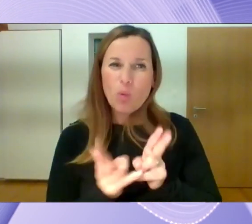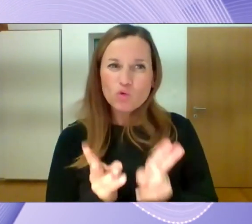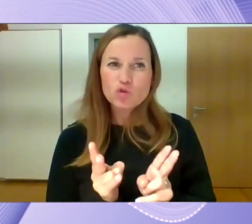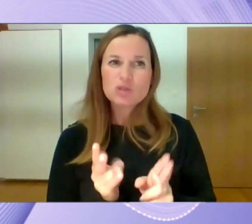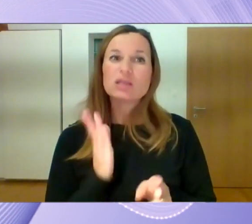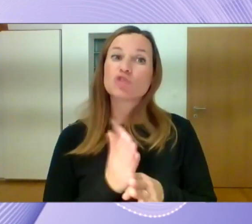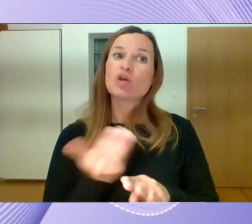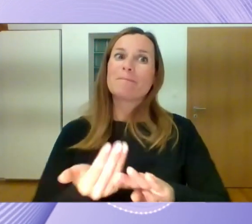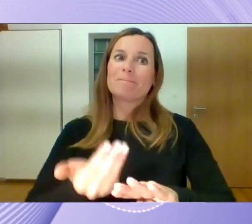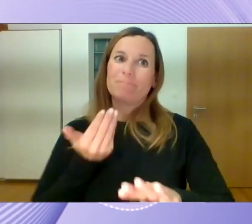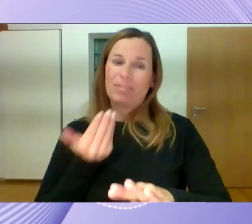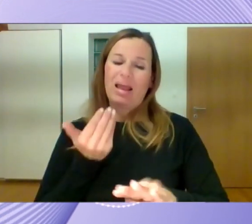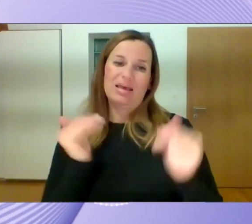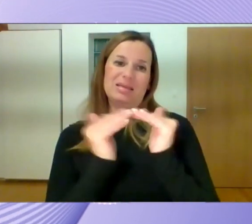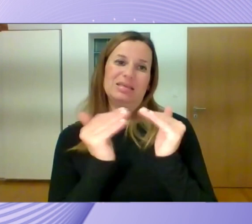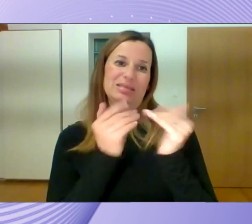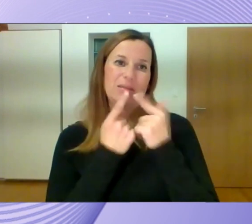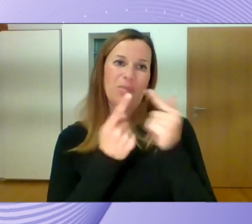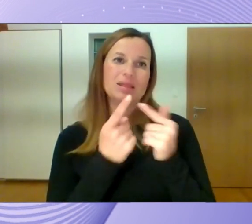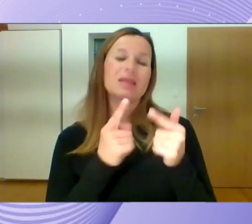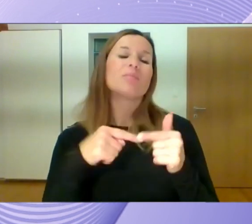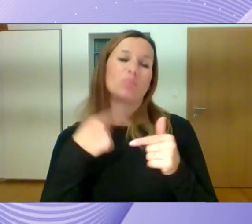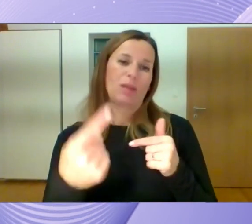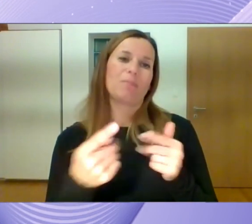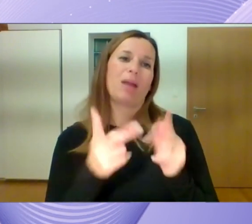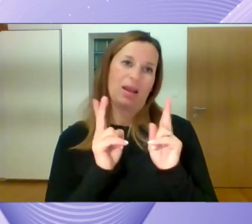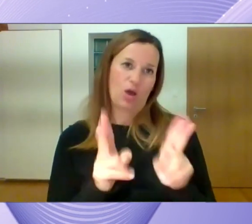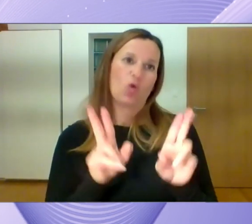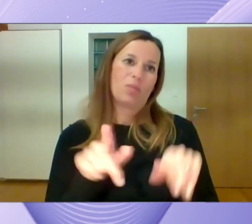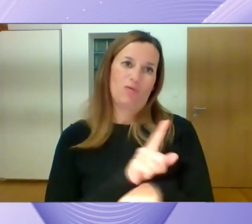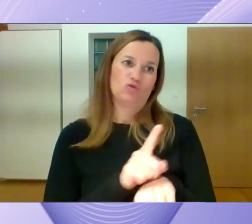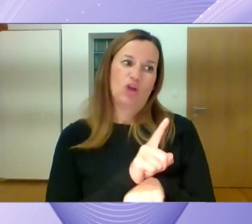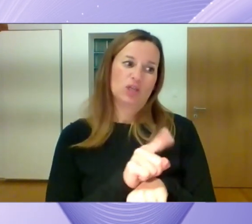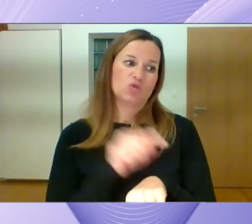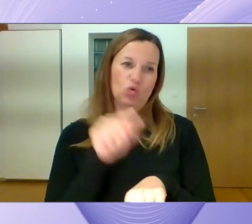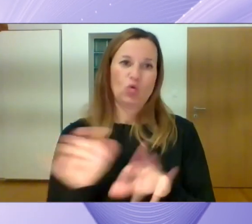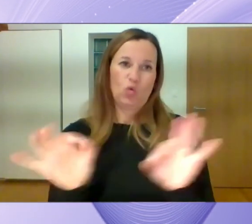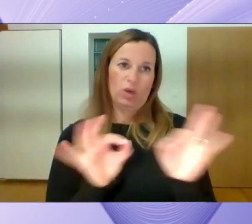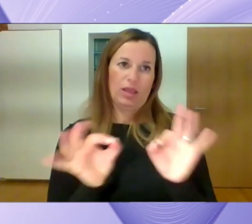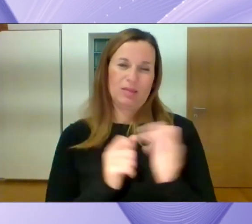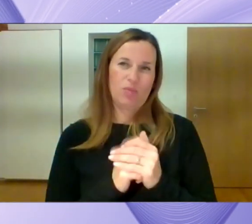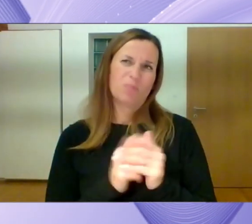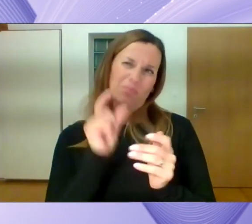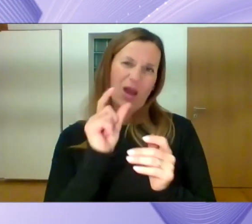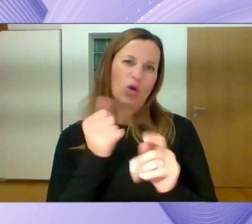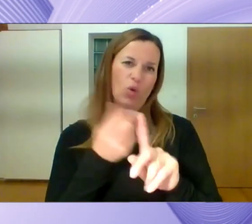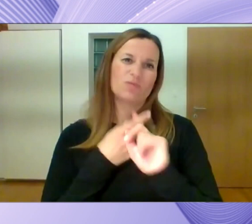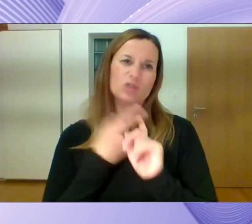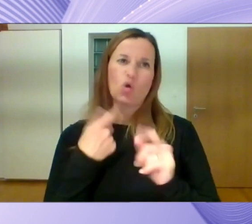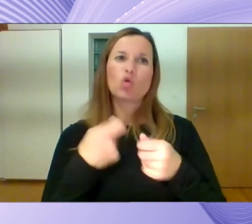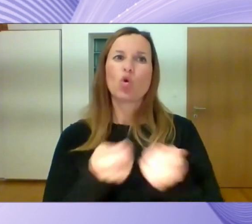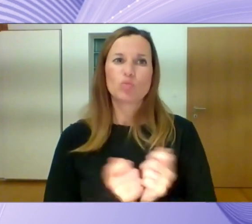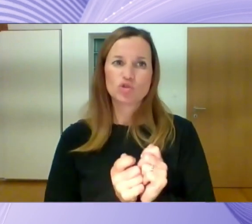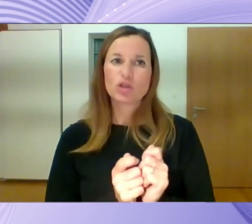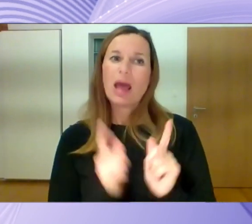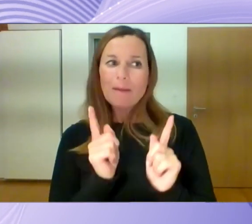in potem se lahko stvari še koliko pravočasno uredijo. Velikokrat, malo odvisno od občine, ampak imejte